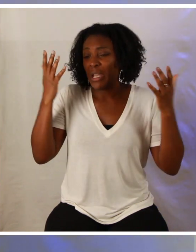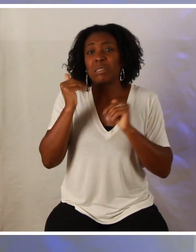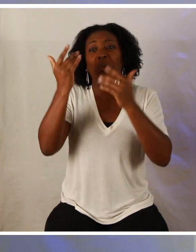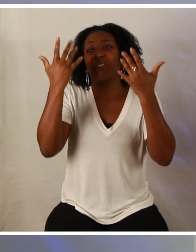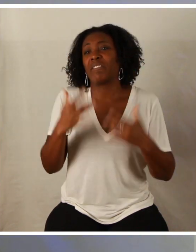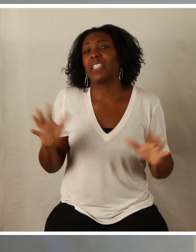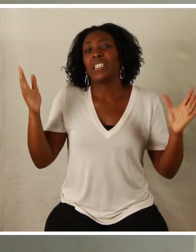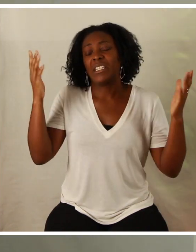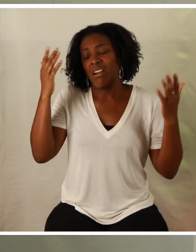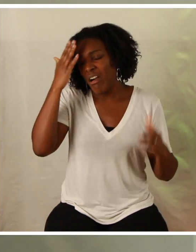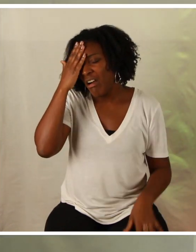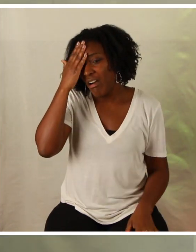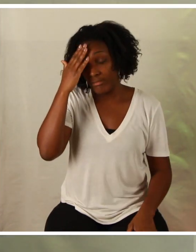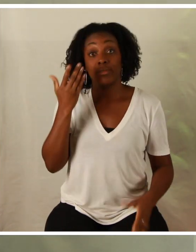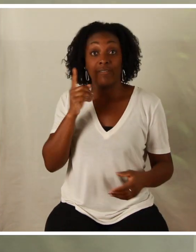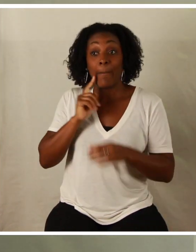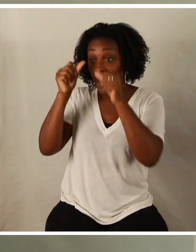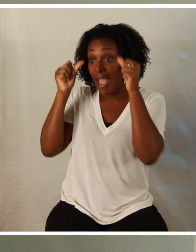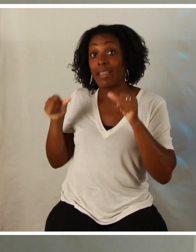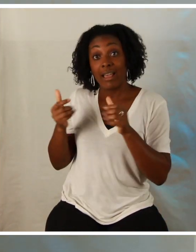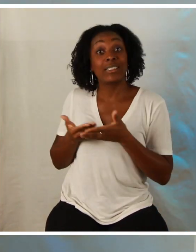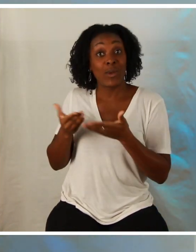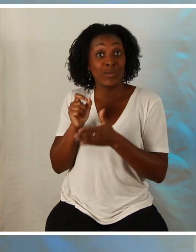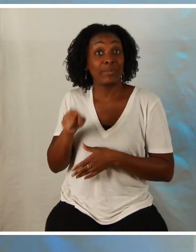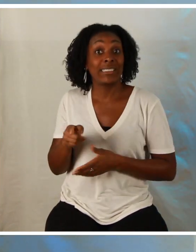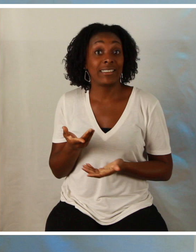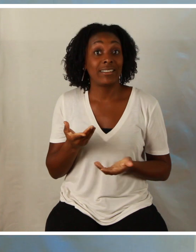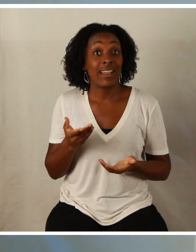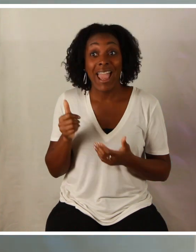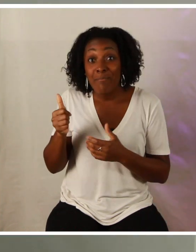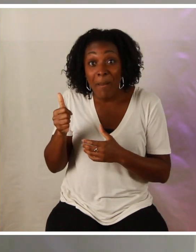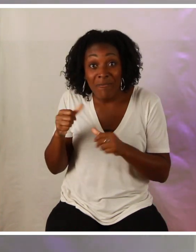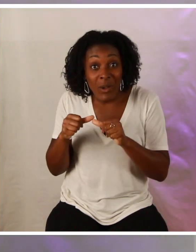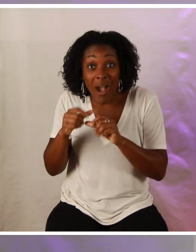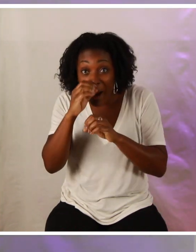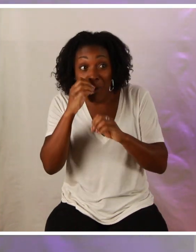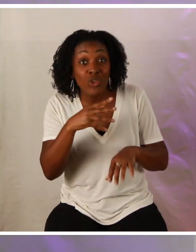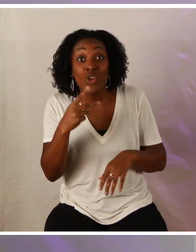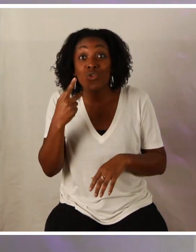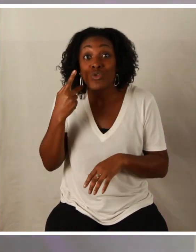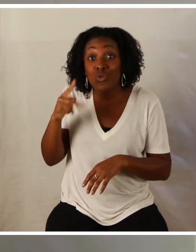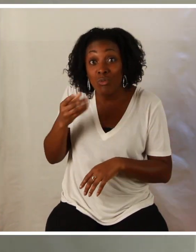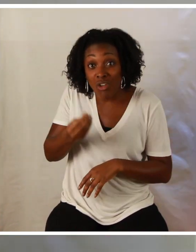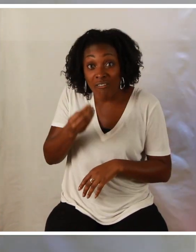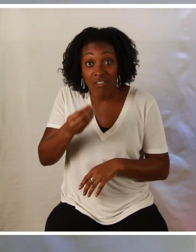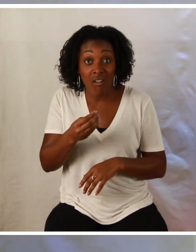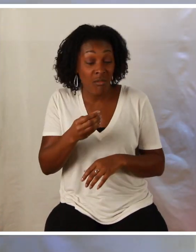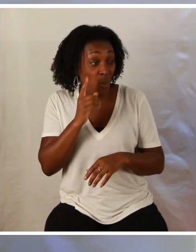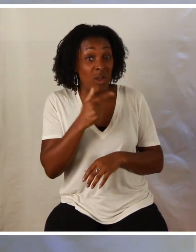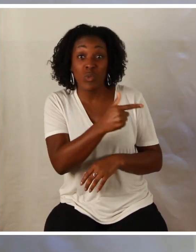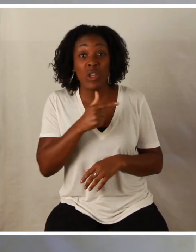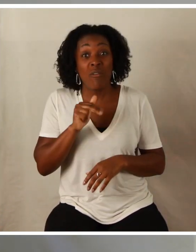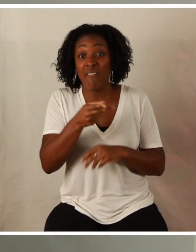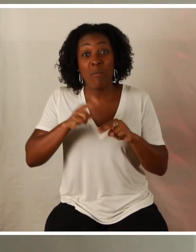plus d'espoir. Et on voit que cette femme-là, elle est dans cet état-là, au point même qu'elle va même abandonner son enfant parce qu'elle se dit « il va mourir comme moi dans le désert » et